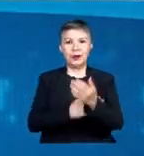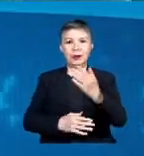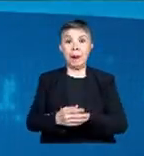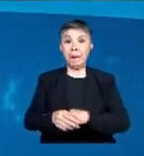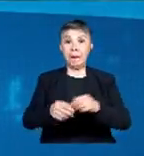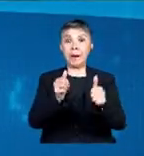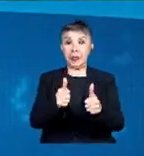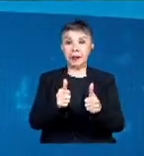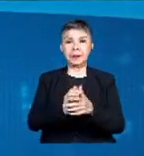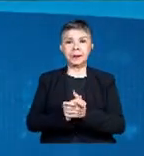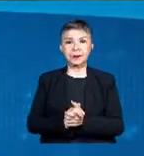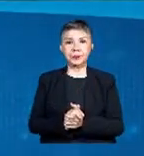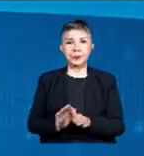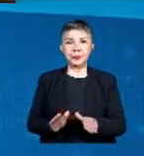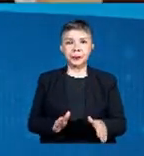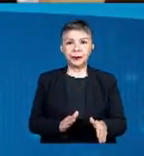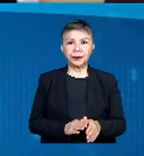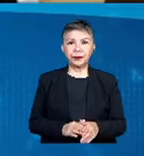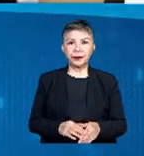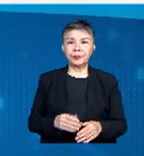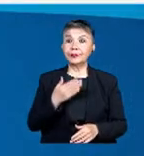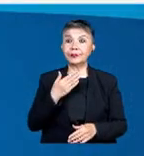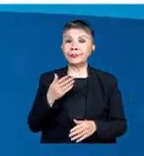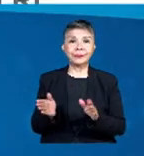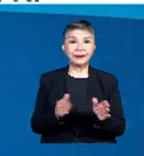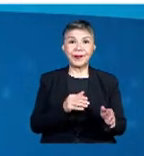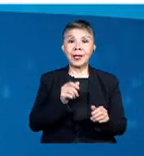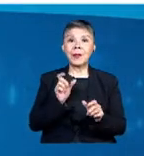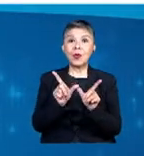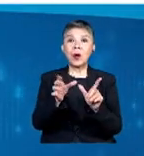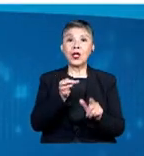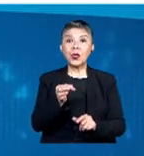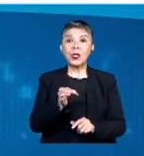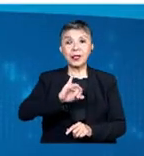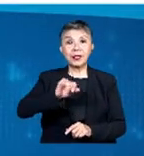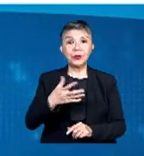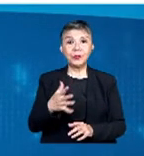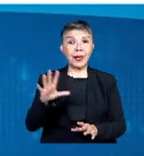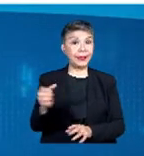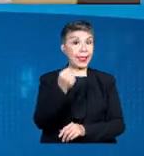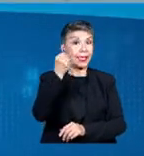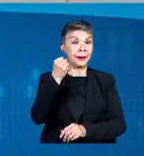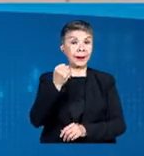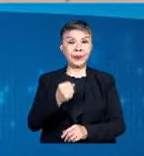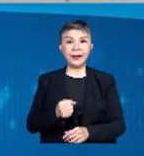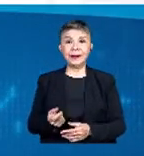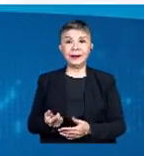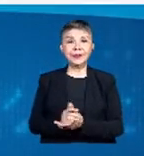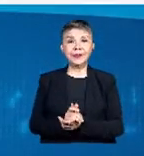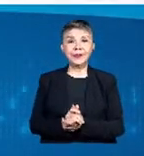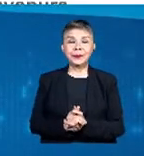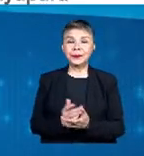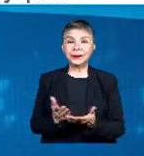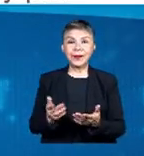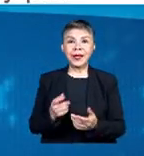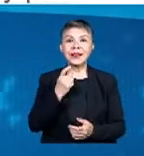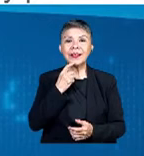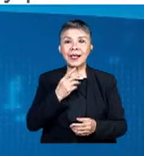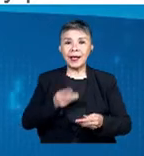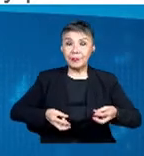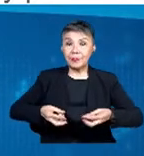Ya, ya baik. Pak Wali Kota, apakah mau menanggapi yang tadi disampaikan oleh Mbak Angki terkait